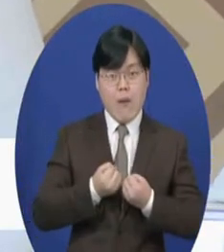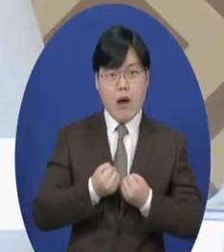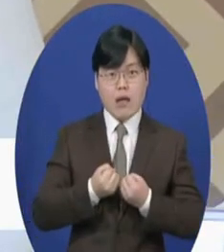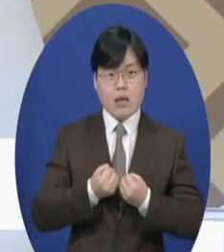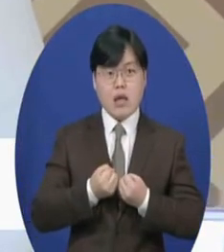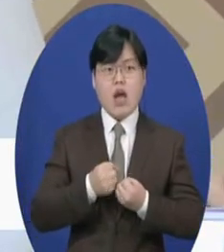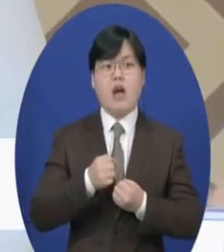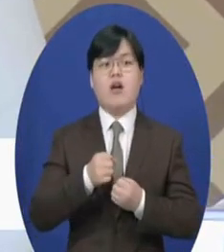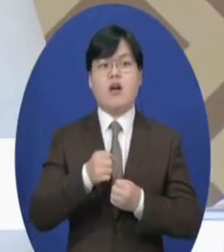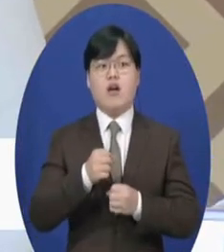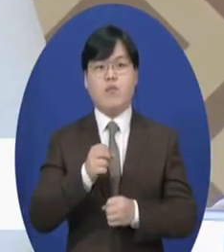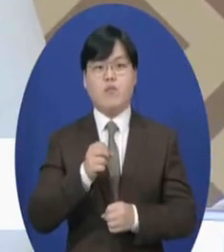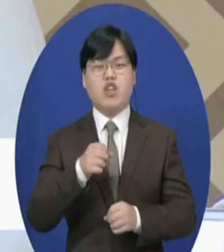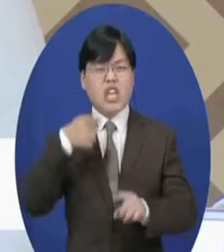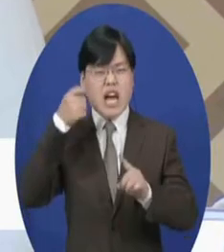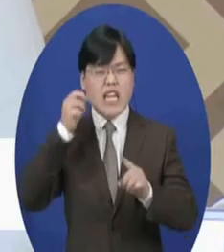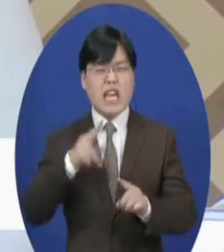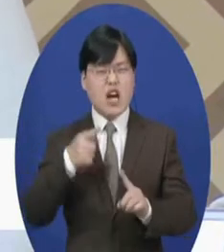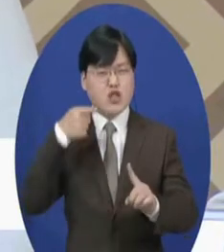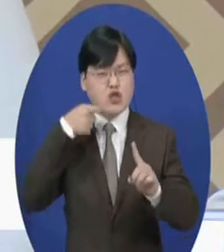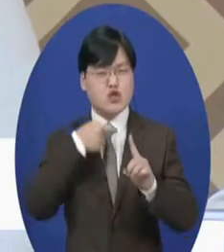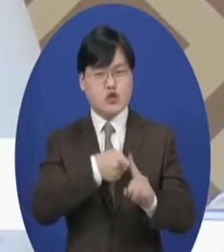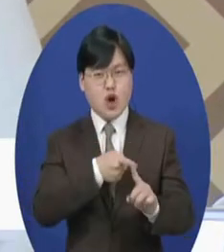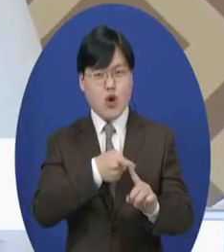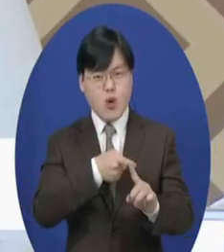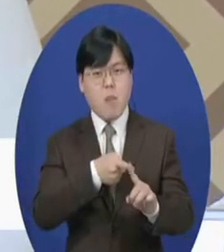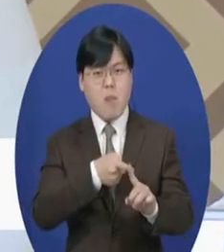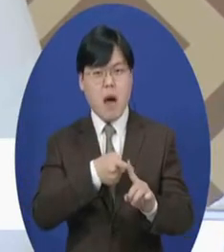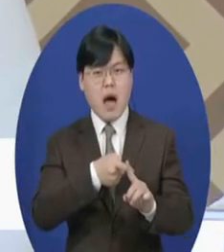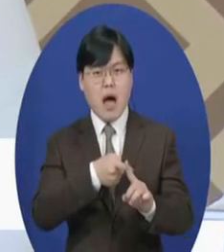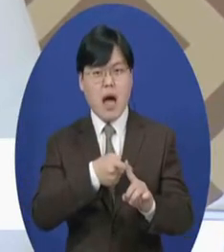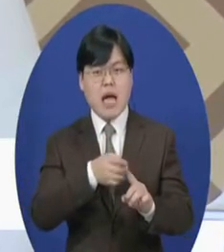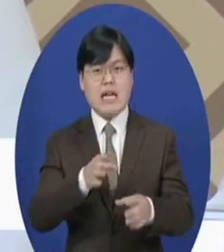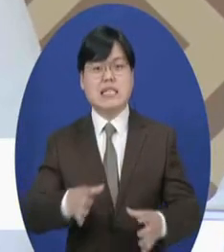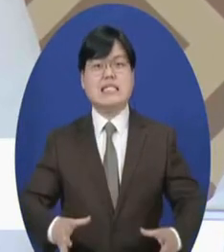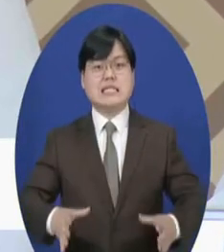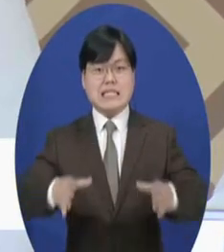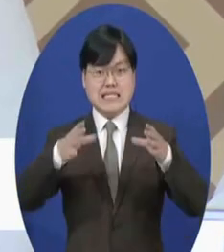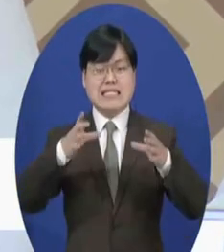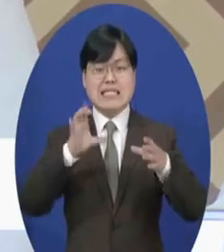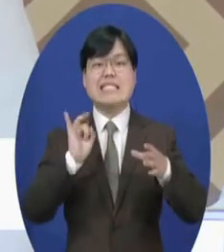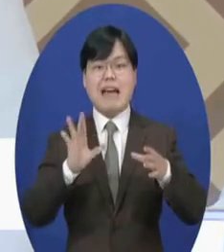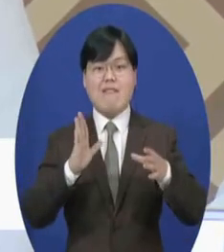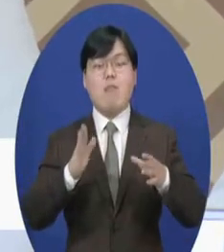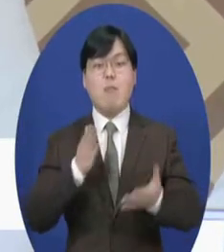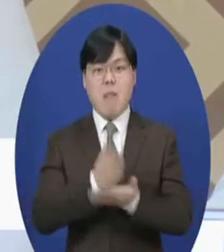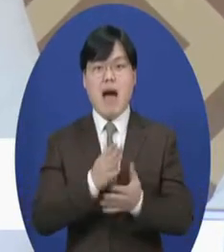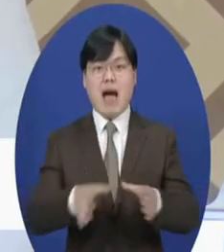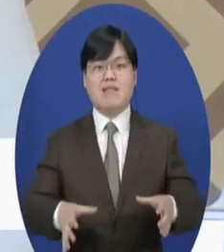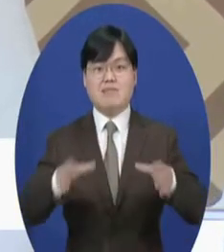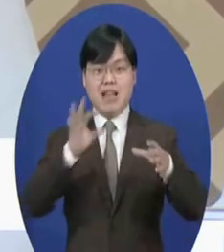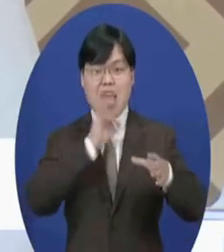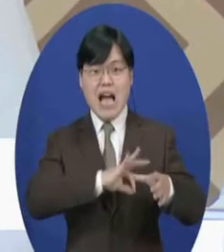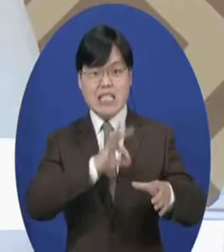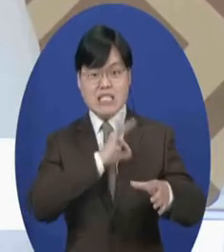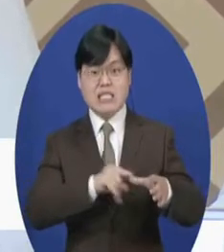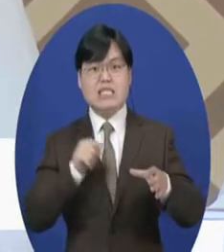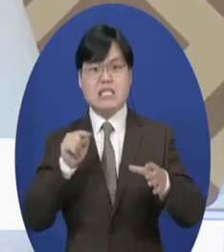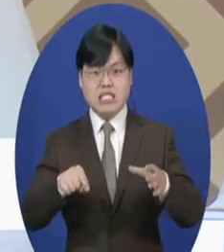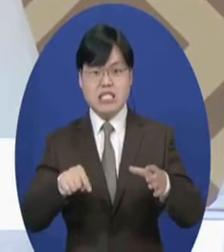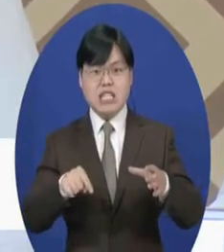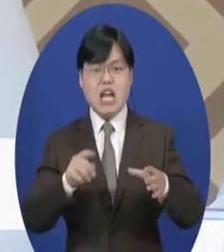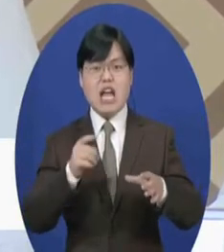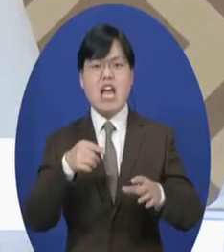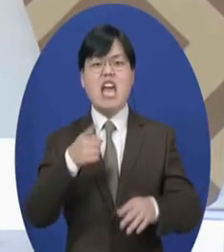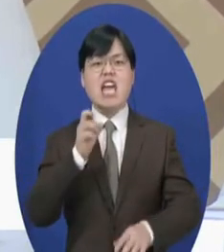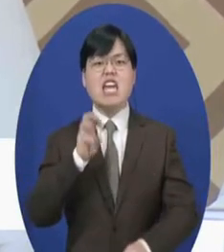нь термоконтейнер гээд зариултын ийм одоо химээ барьдаг сав байгаа. Энэ савыг ашиглаад хуурам гэсний тусламжтайгаар